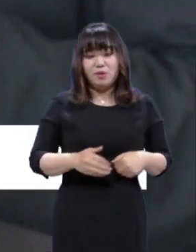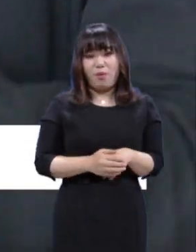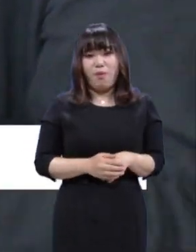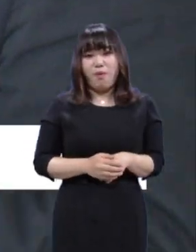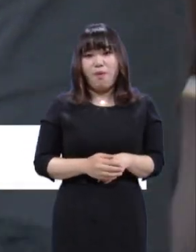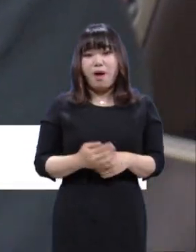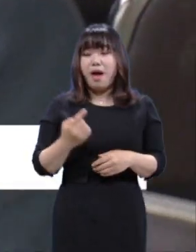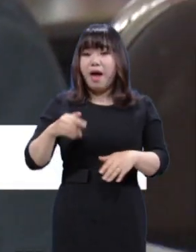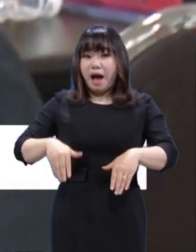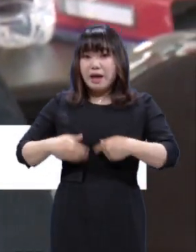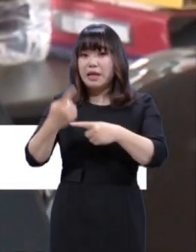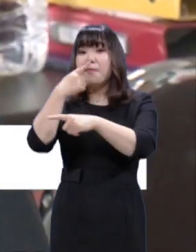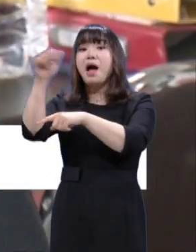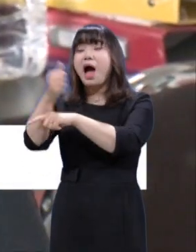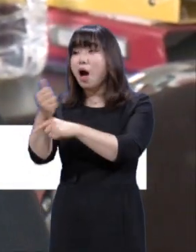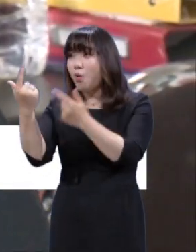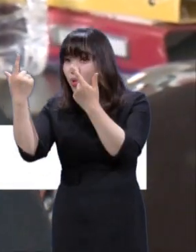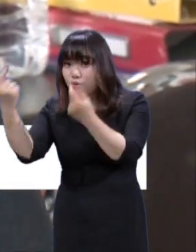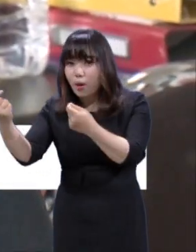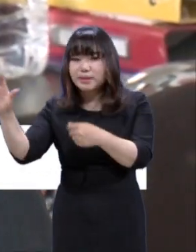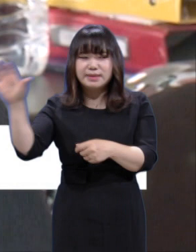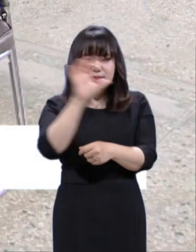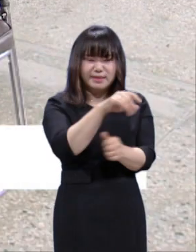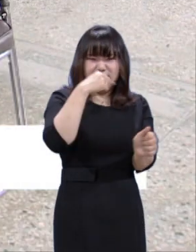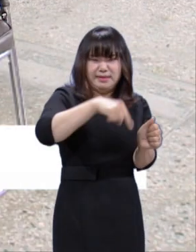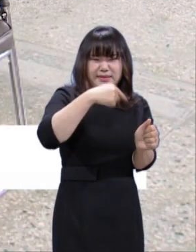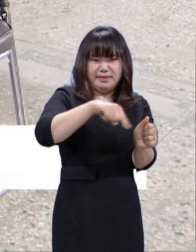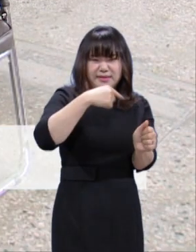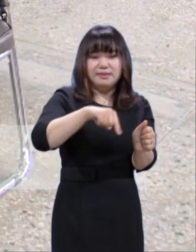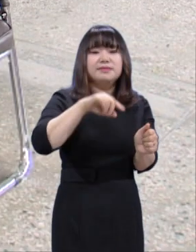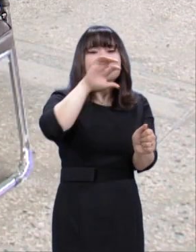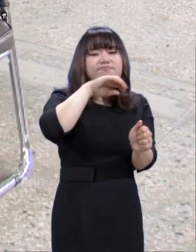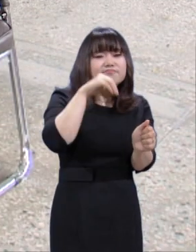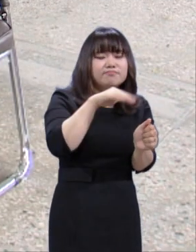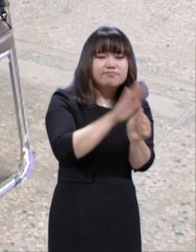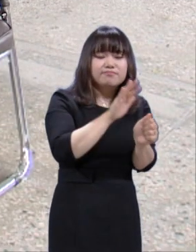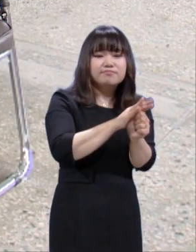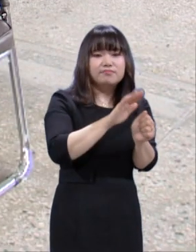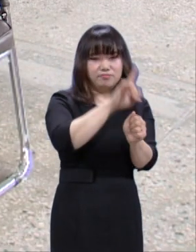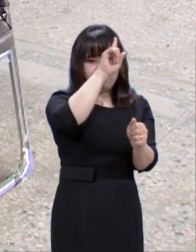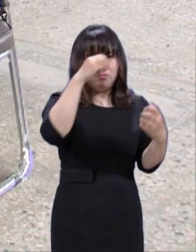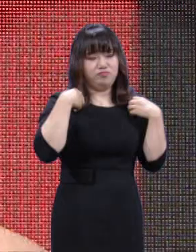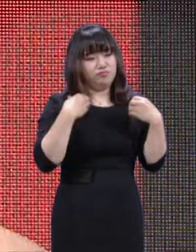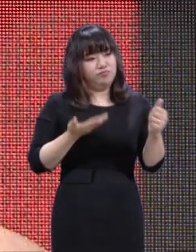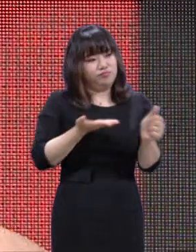수준의 온라인 교육 콘텐츠 공급으로 학력 수준을 끌어올리겠다고 약속했습니다.